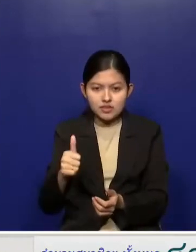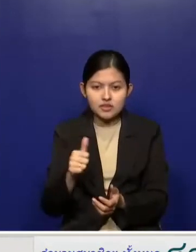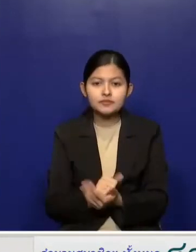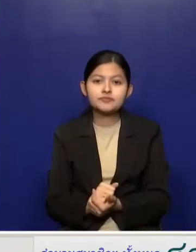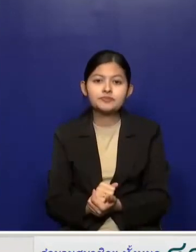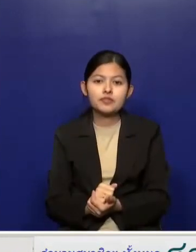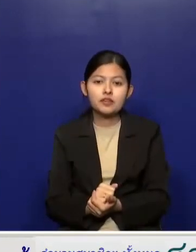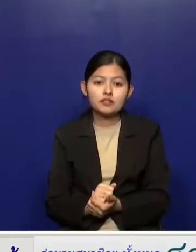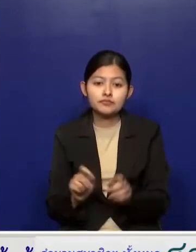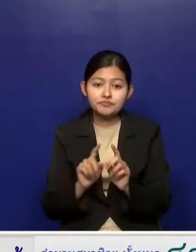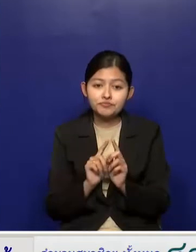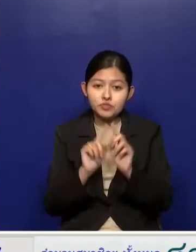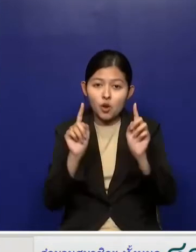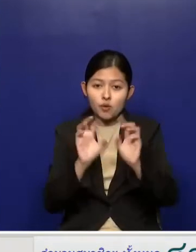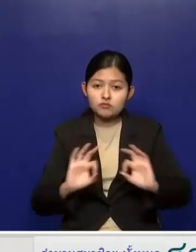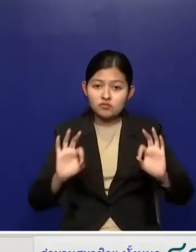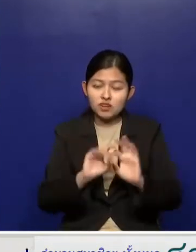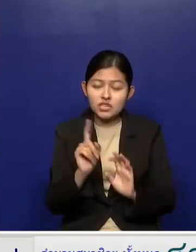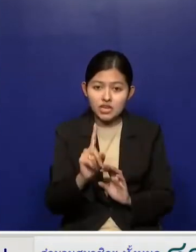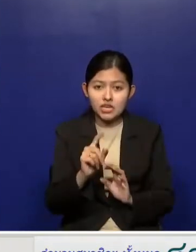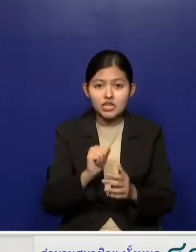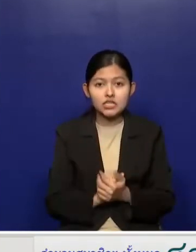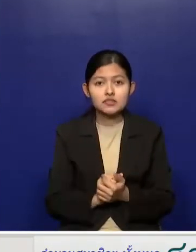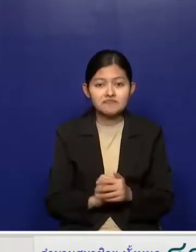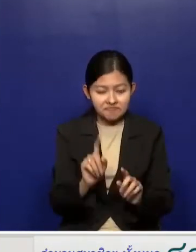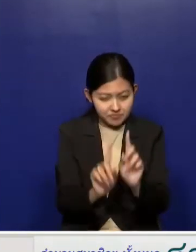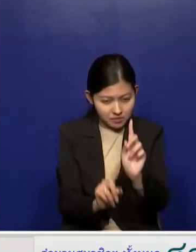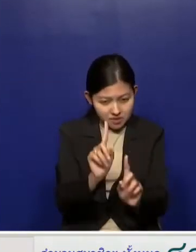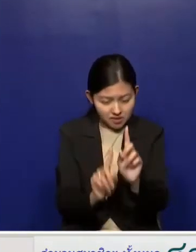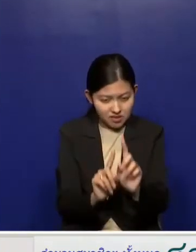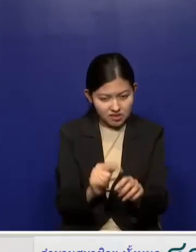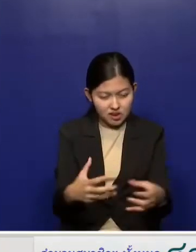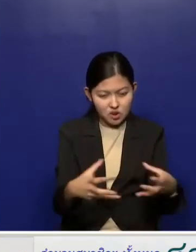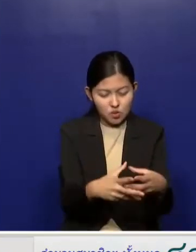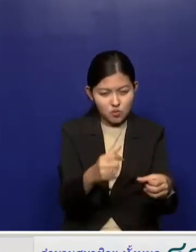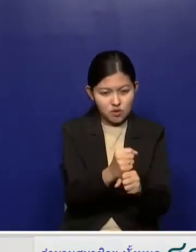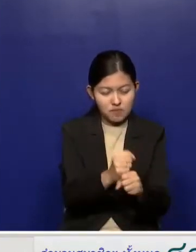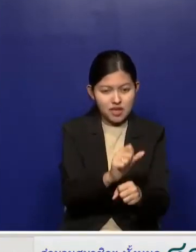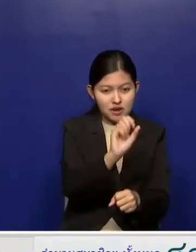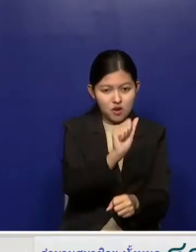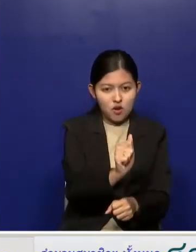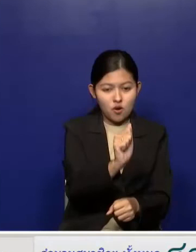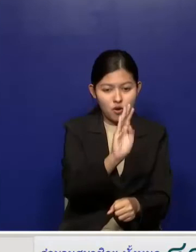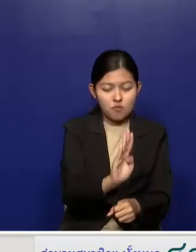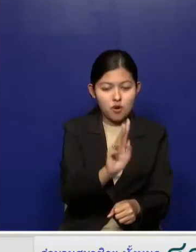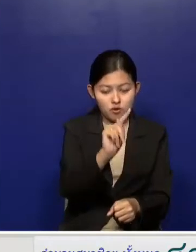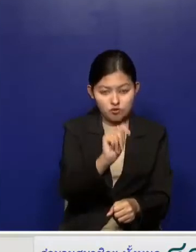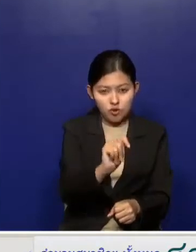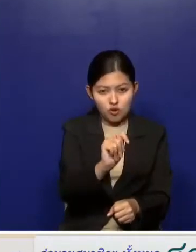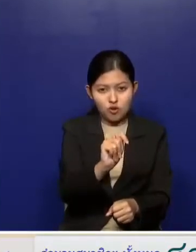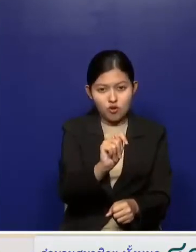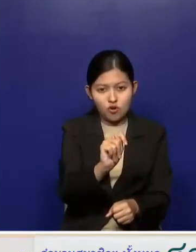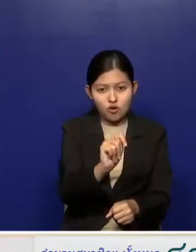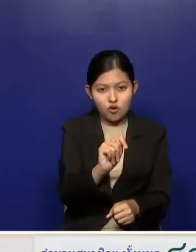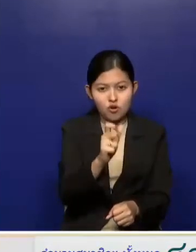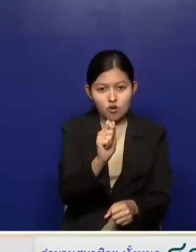่สิ่ที่เราขาดไปก็คอการประเมิศักรยภาพขององคกรปกครองส่วท้องถิ่นเราต้ยอมรับวออบอทอไม่